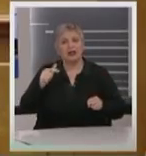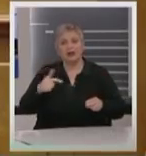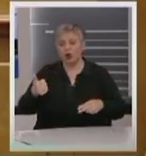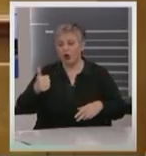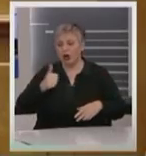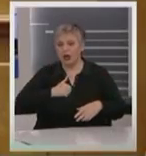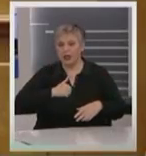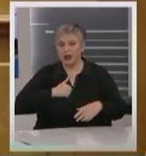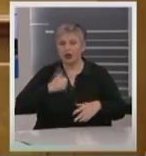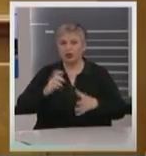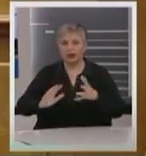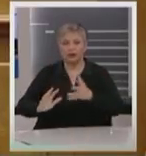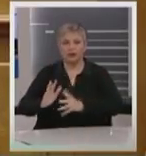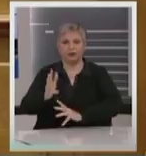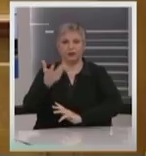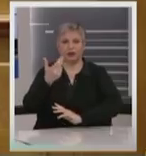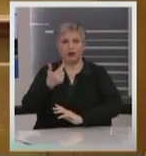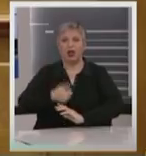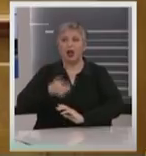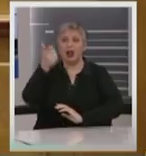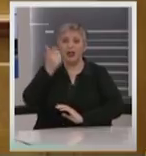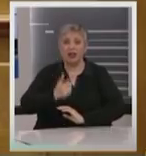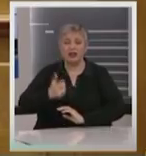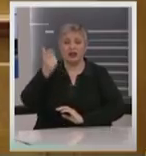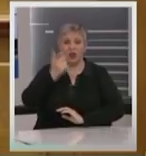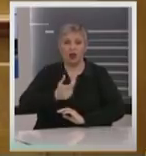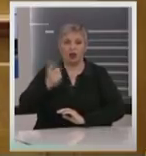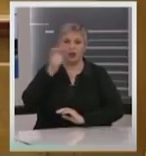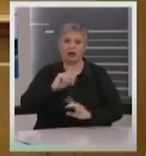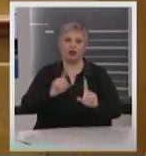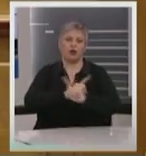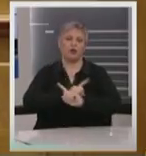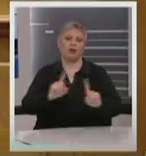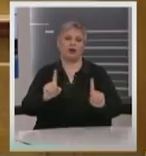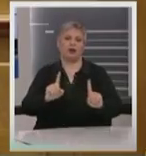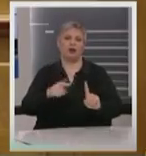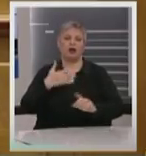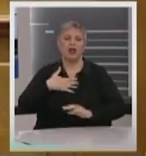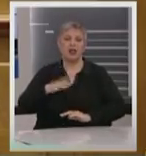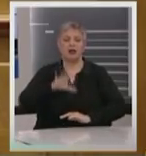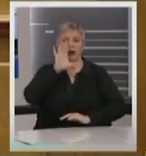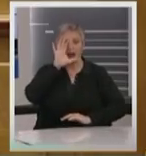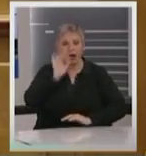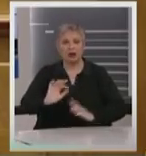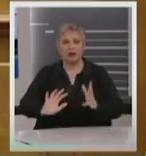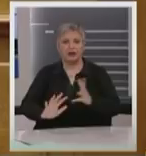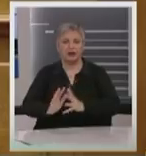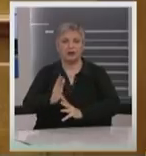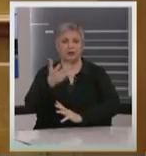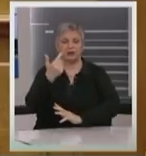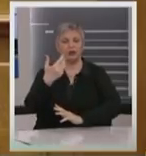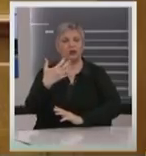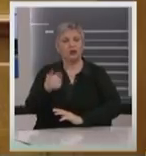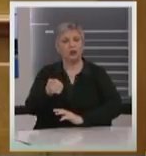να κερδίσουμε την ευημερία, όχι ιδανική ευημερία, αλλά την πραγματική. Αυτή που θα βασίζεται στις δικές μας